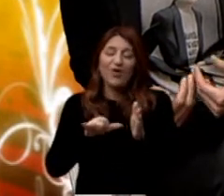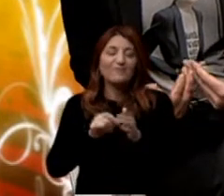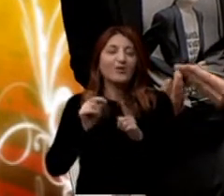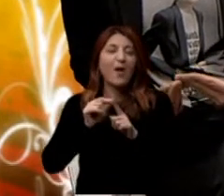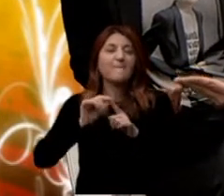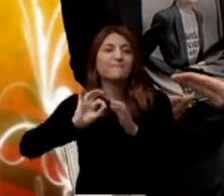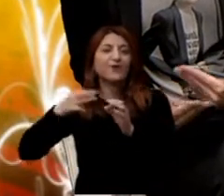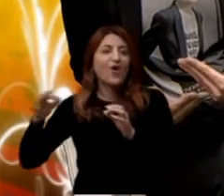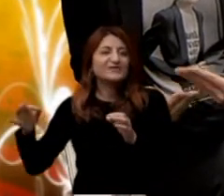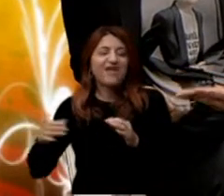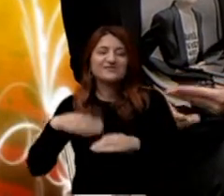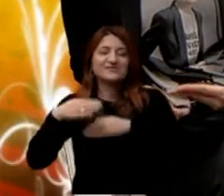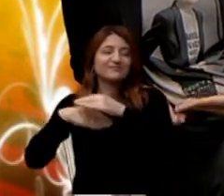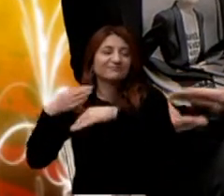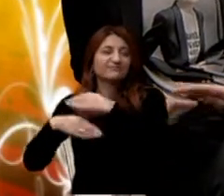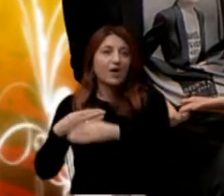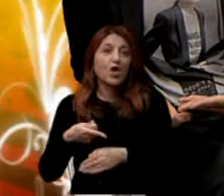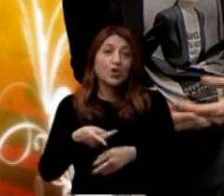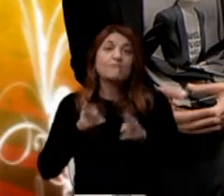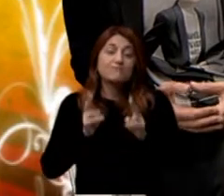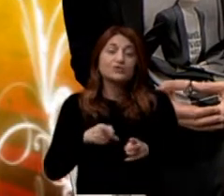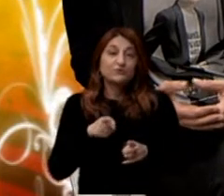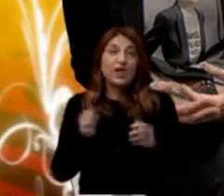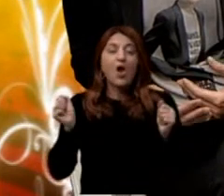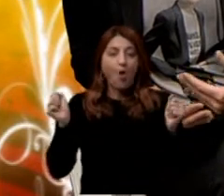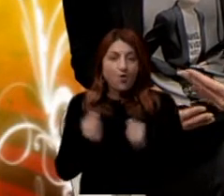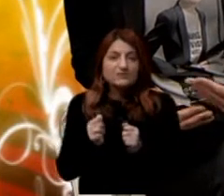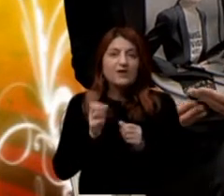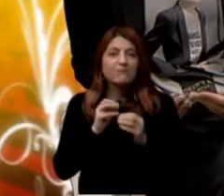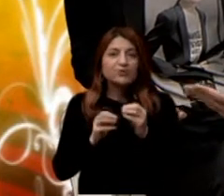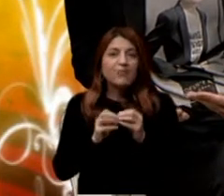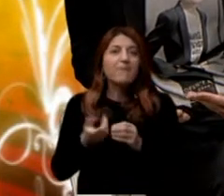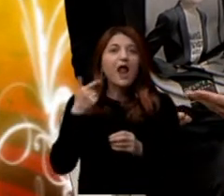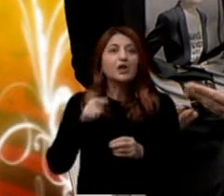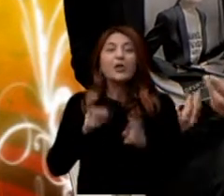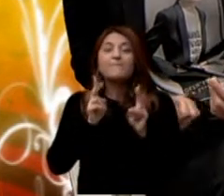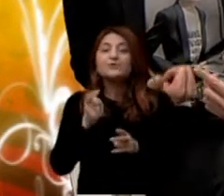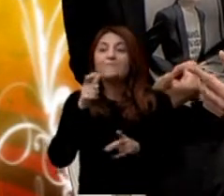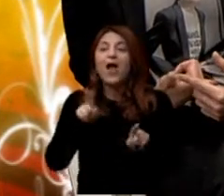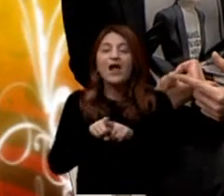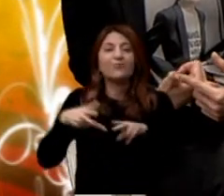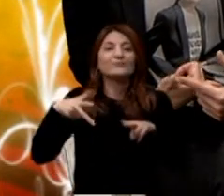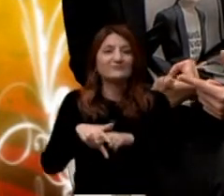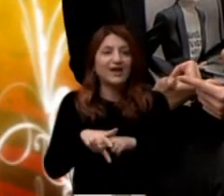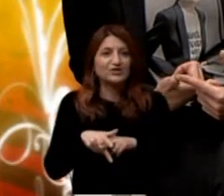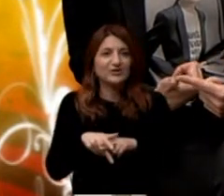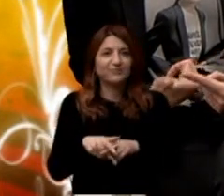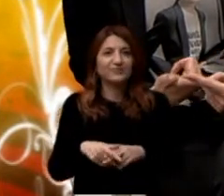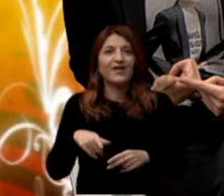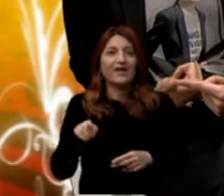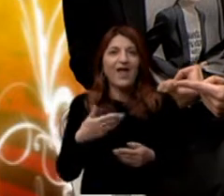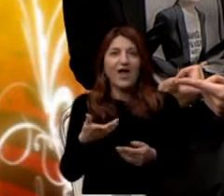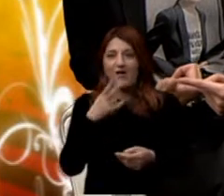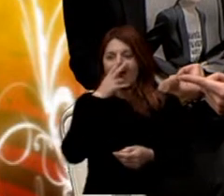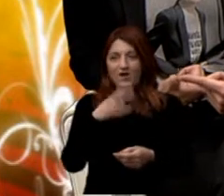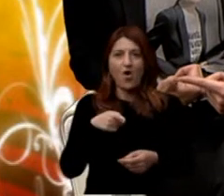koji može biti jako ozbiljan i progradirati kroz godine, a možemo ga malo i zaustaviti. Znači, temeljni